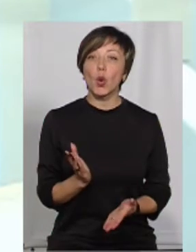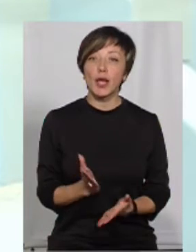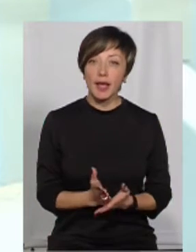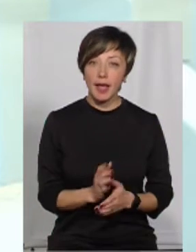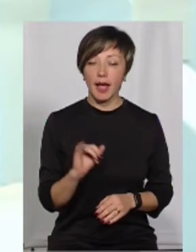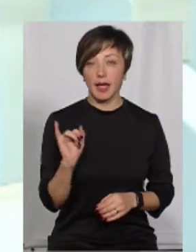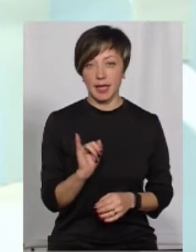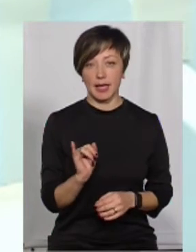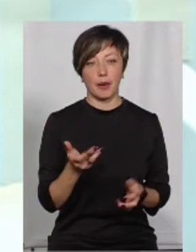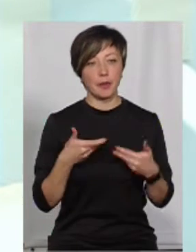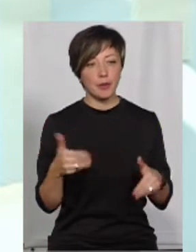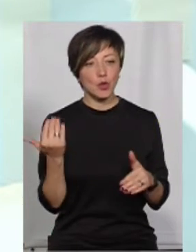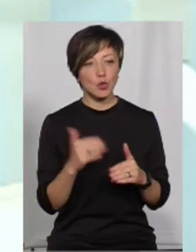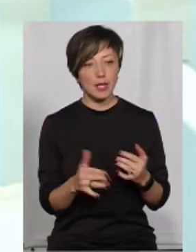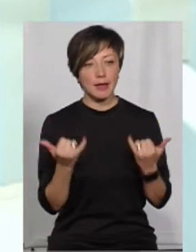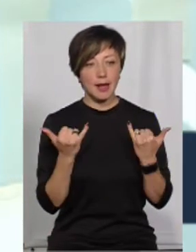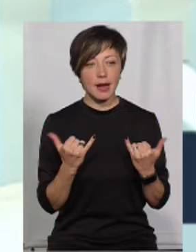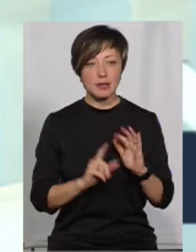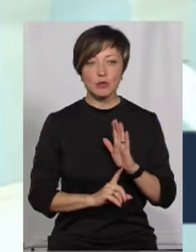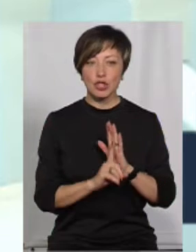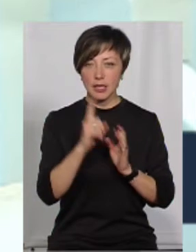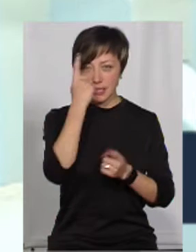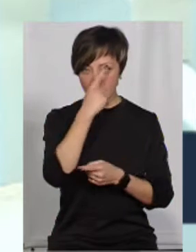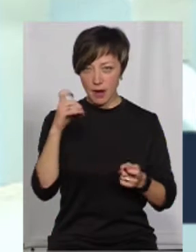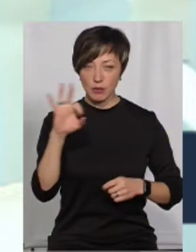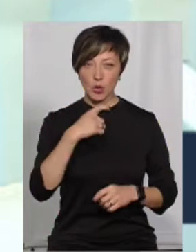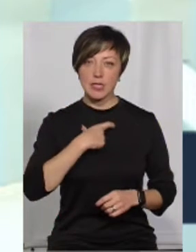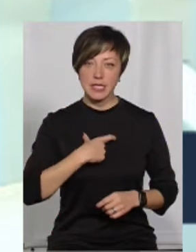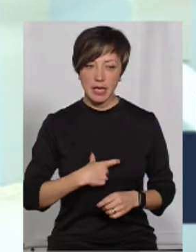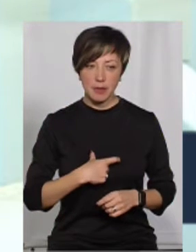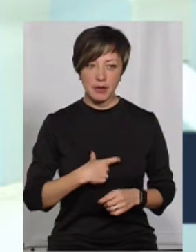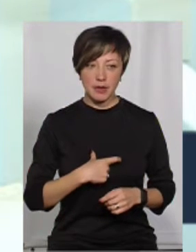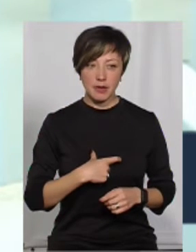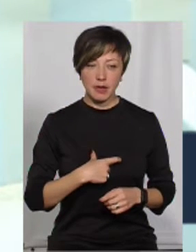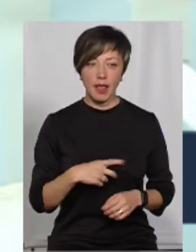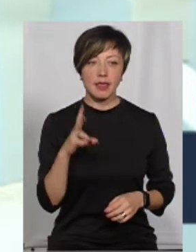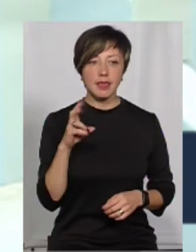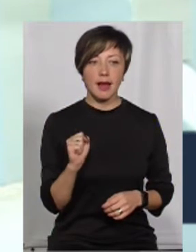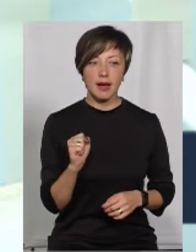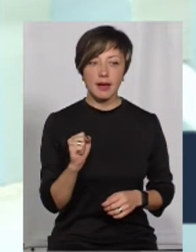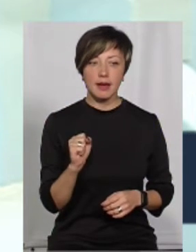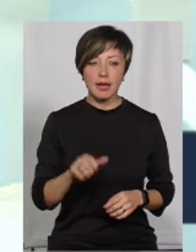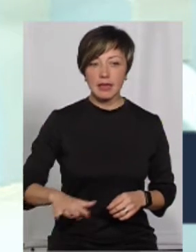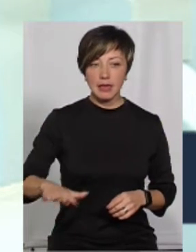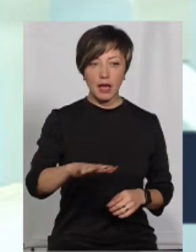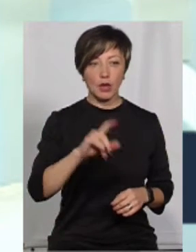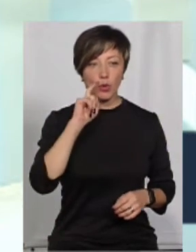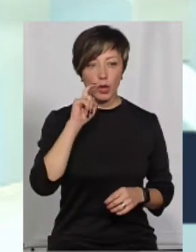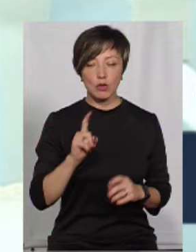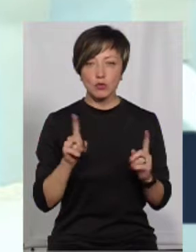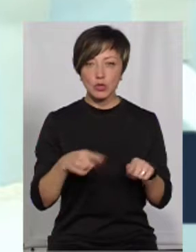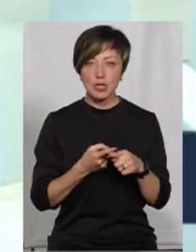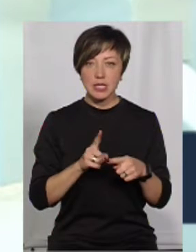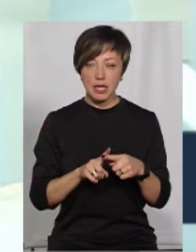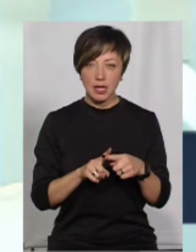І ми вже наразі почали заявляти про себе в, скажімо, на терені України, тому що